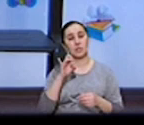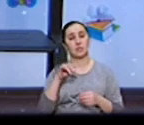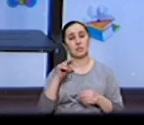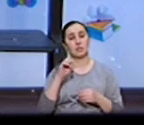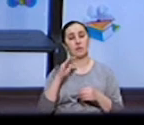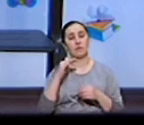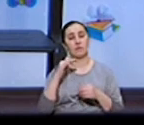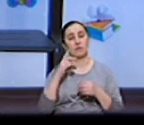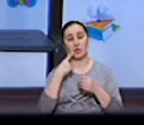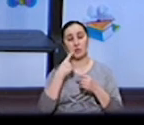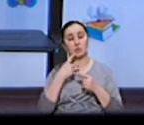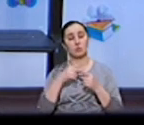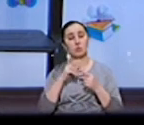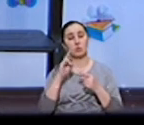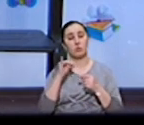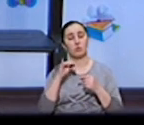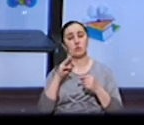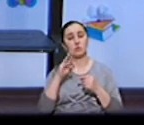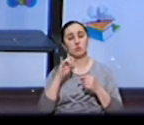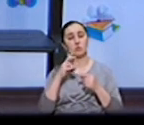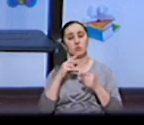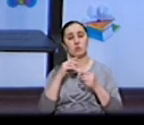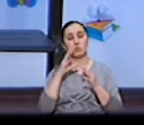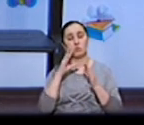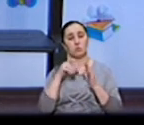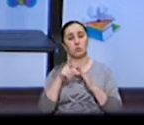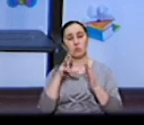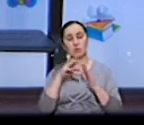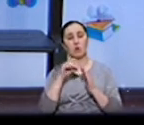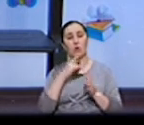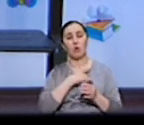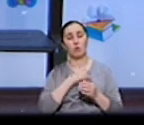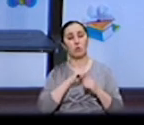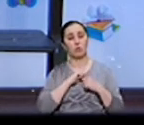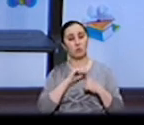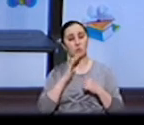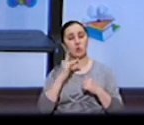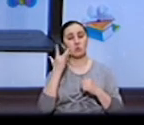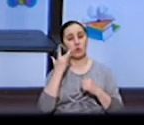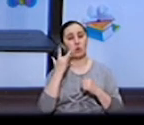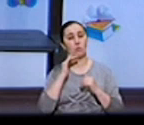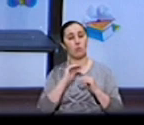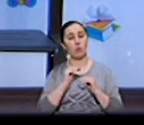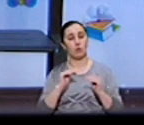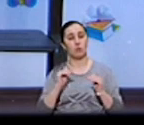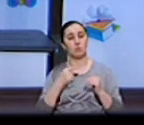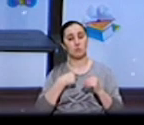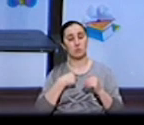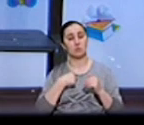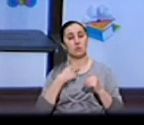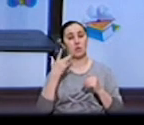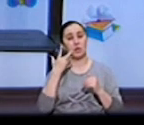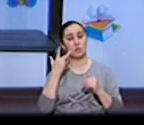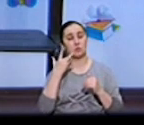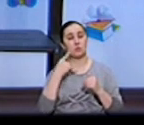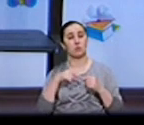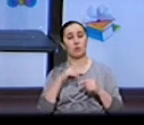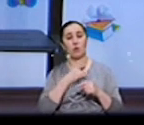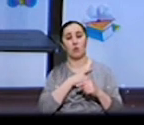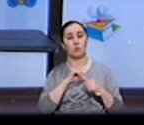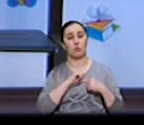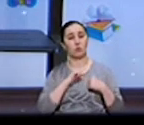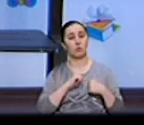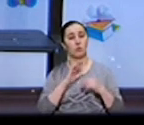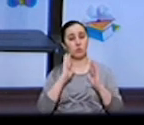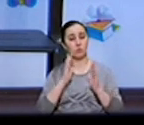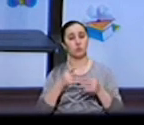Berdaqni aytishicha, quvlik, shumlik yo'liga kirma, oq ko'ngil bo'l, doim bolam. Biz har doim oq